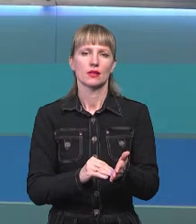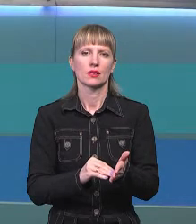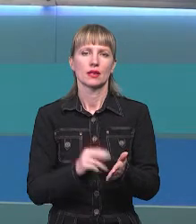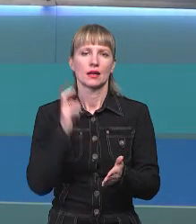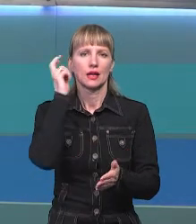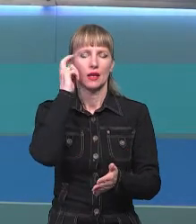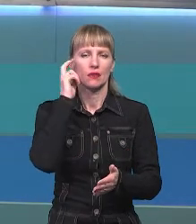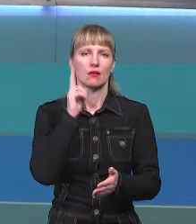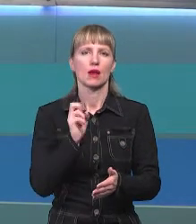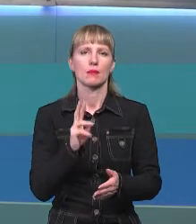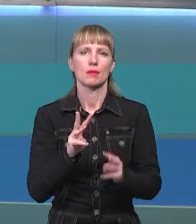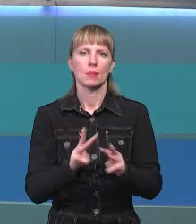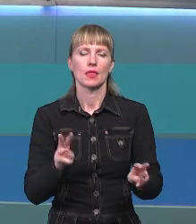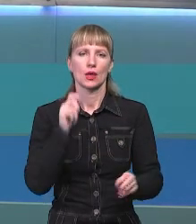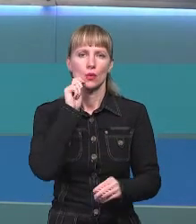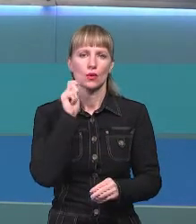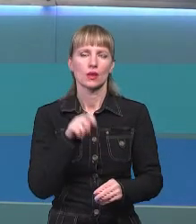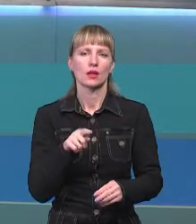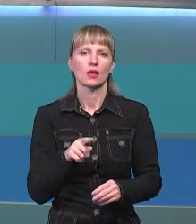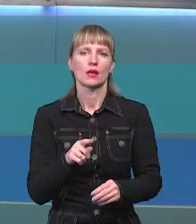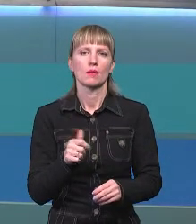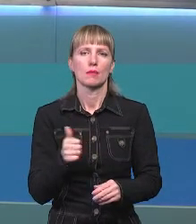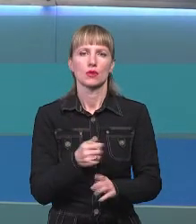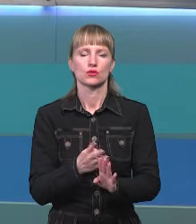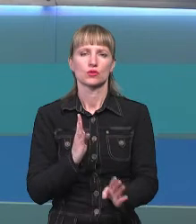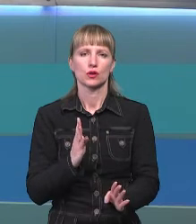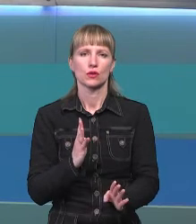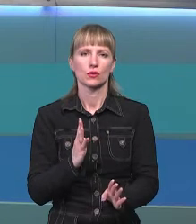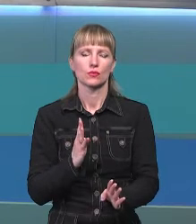Кабінетом міністрів України, а насамперед